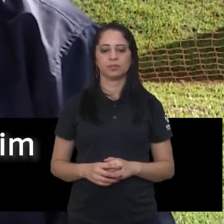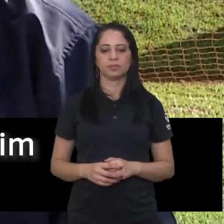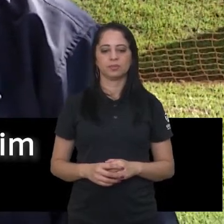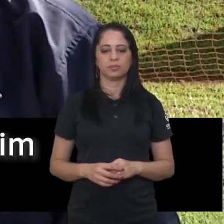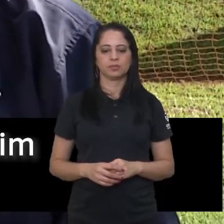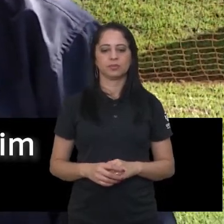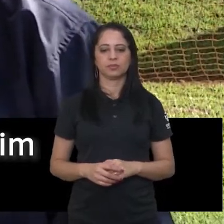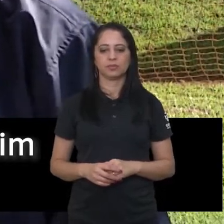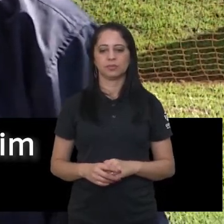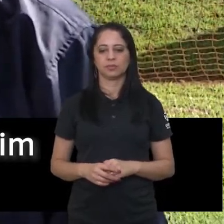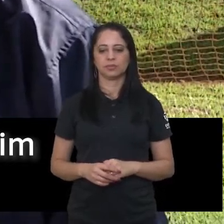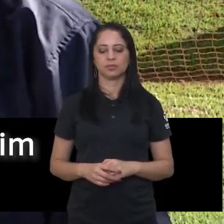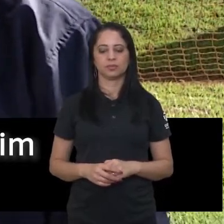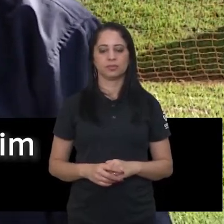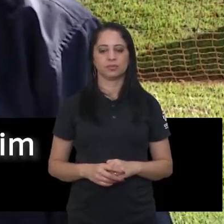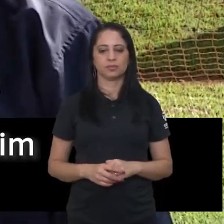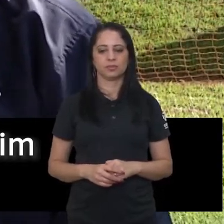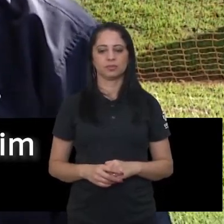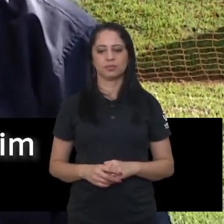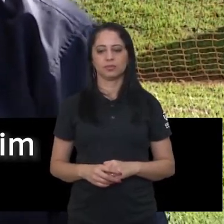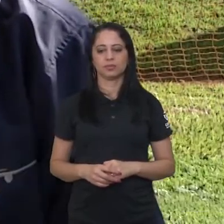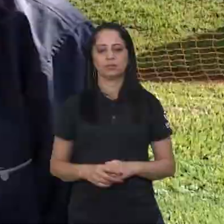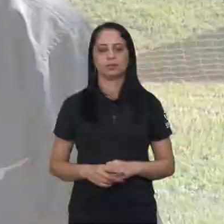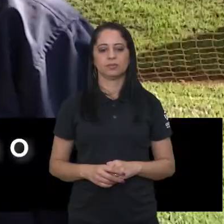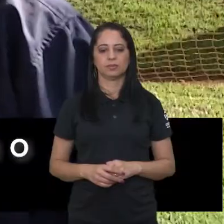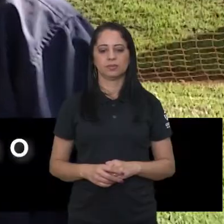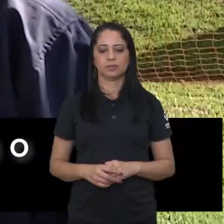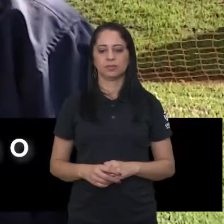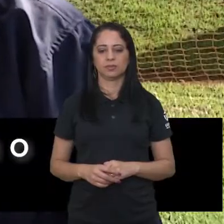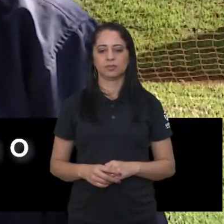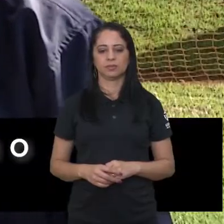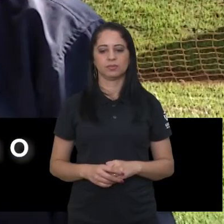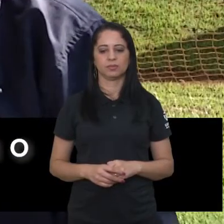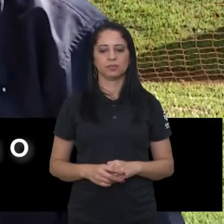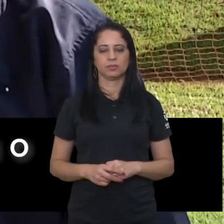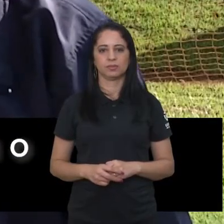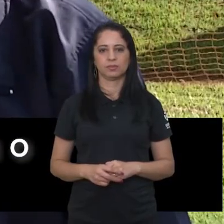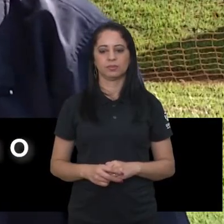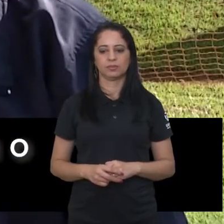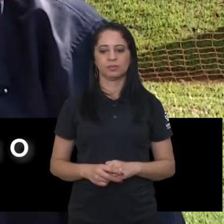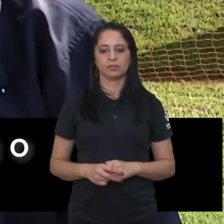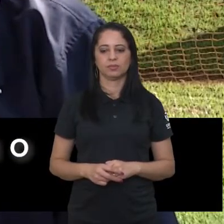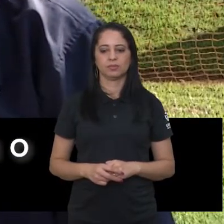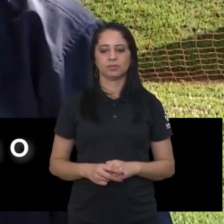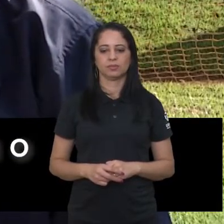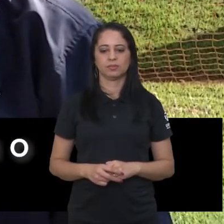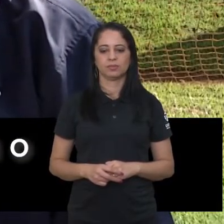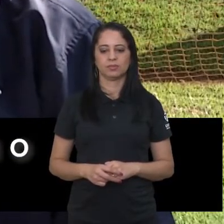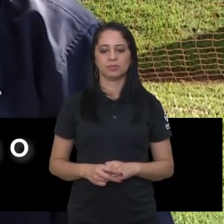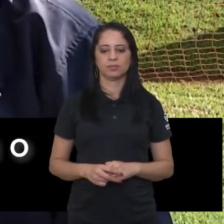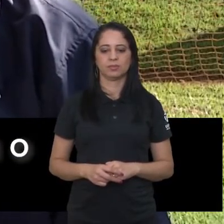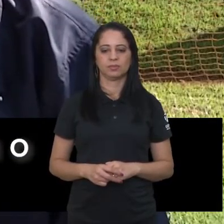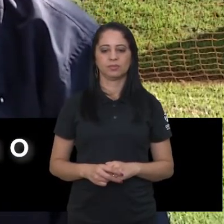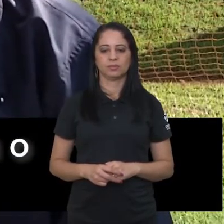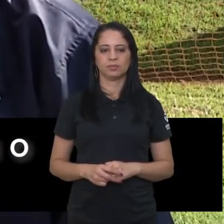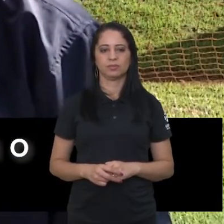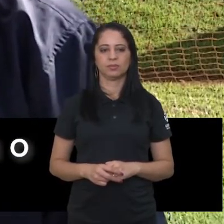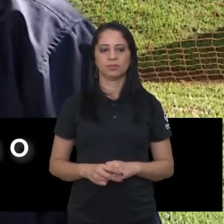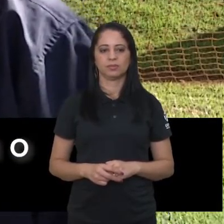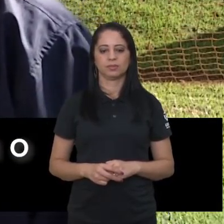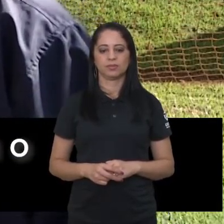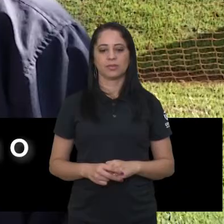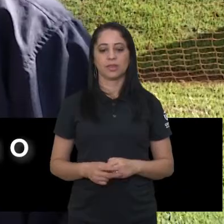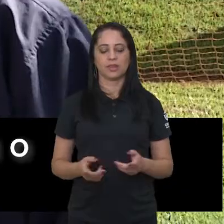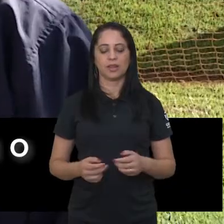メですので、後の管理が大切であります。植物の成長に合わせた適切な管